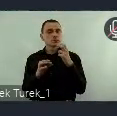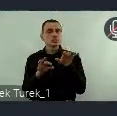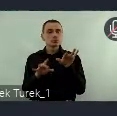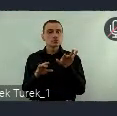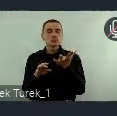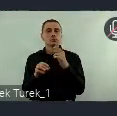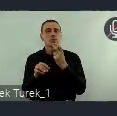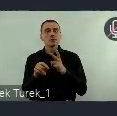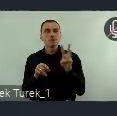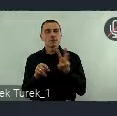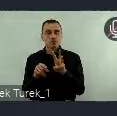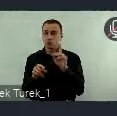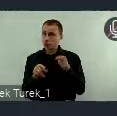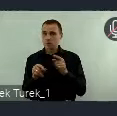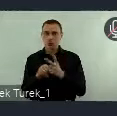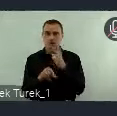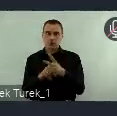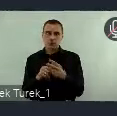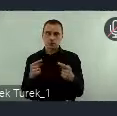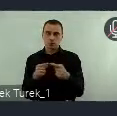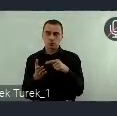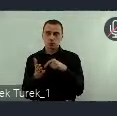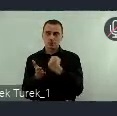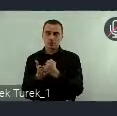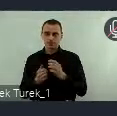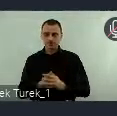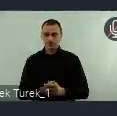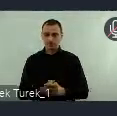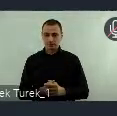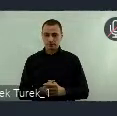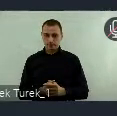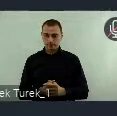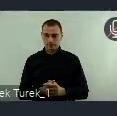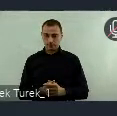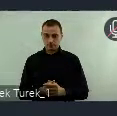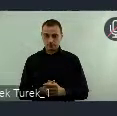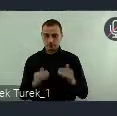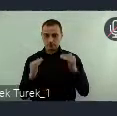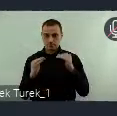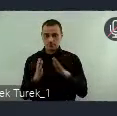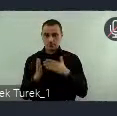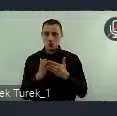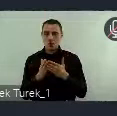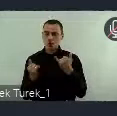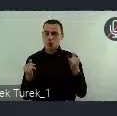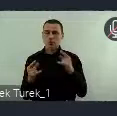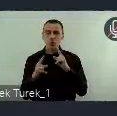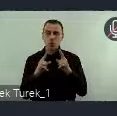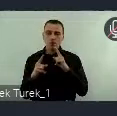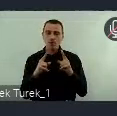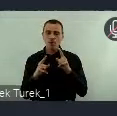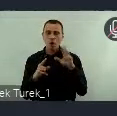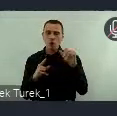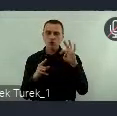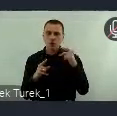nie ma za bardzo zmienił zadanie polega na popularyzacji debaty oksfordzkiej jako sposobów wspierania rozwoju dialogu